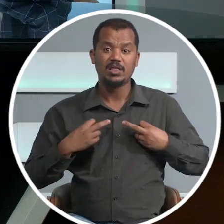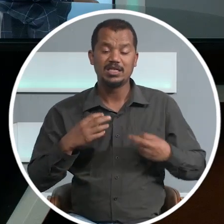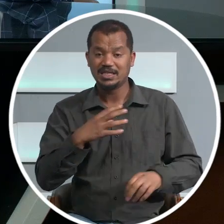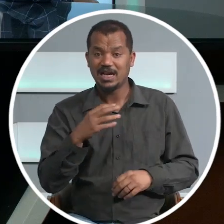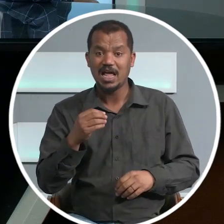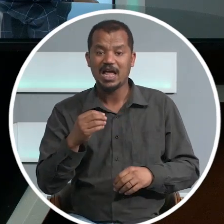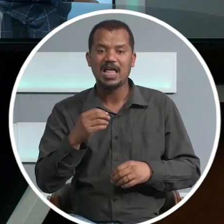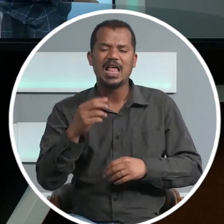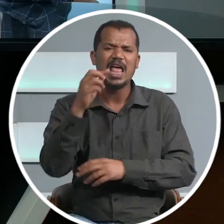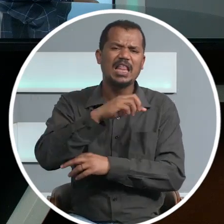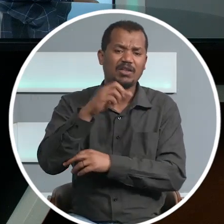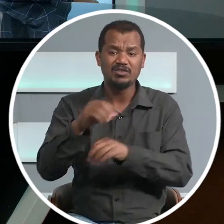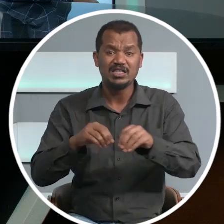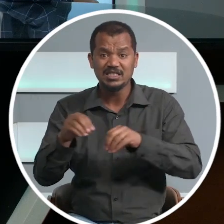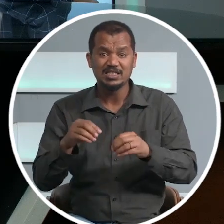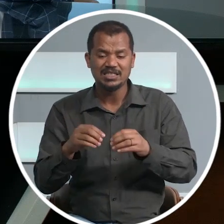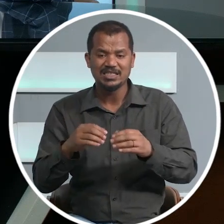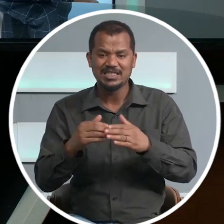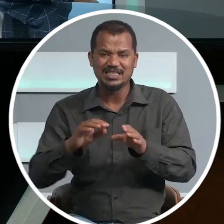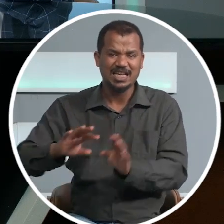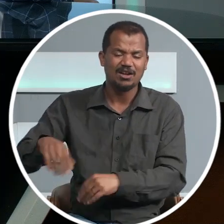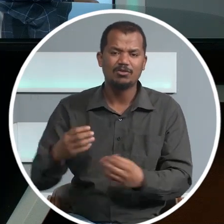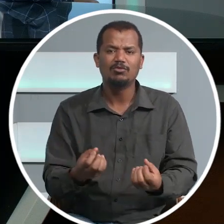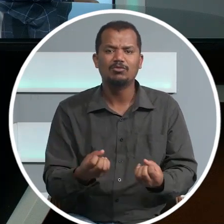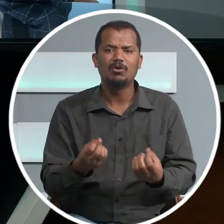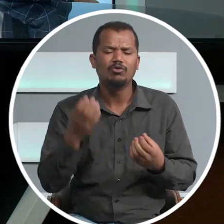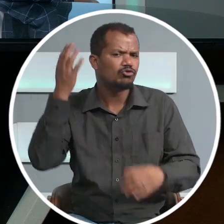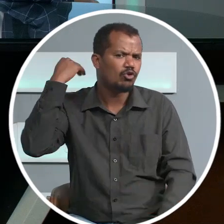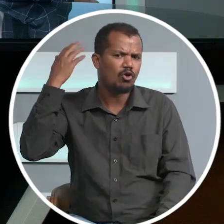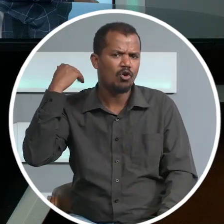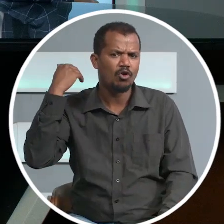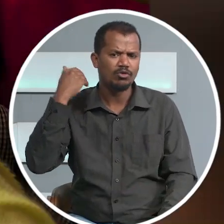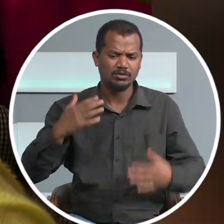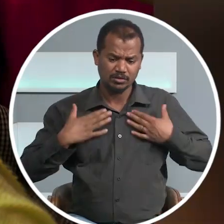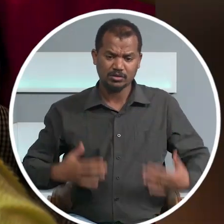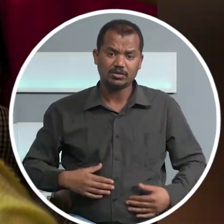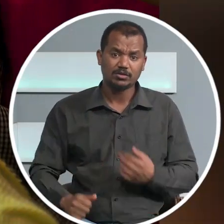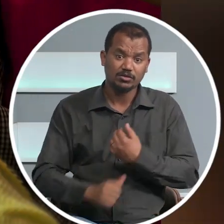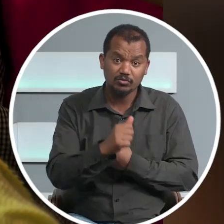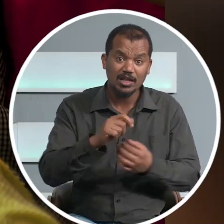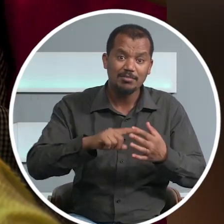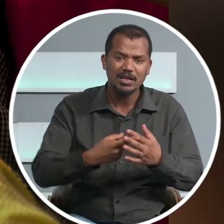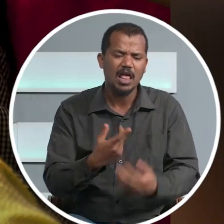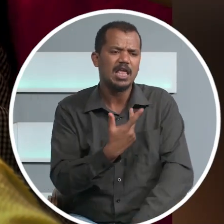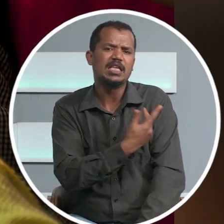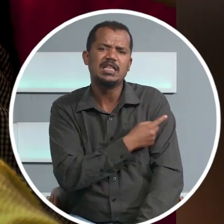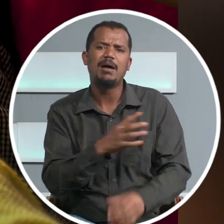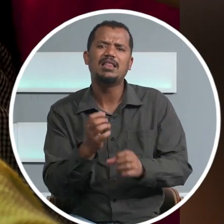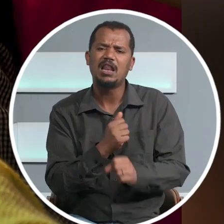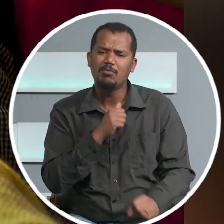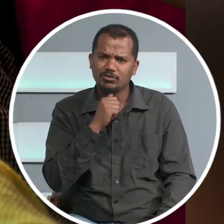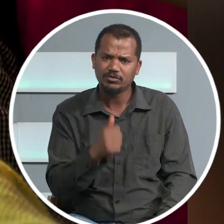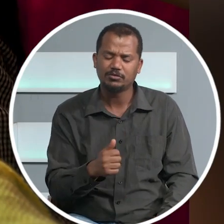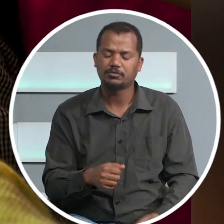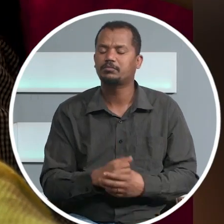ህይወት እና እለታዊ እንቅስቃሴ ሲቀር ብሶች እንደና በአሁን ድሮ ለአካል ጉዳት መነሻው ክትባት